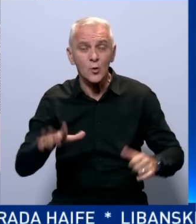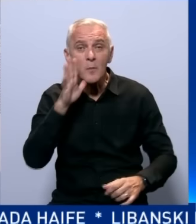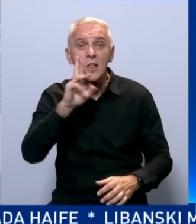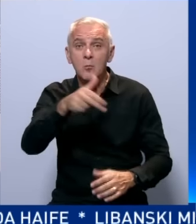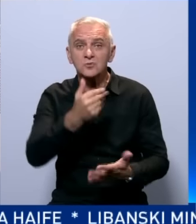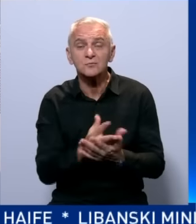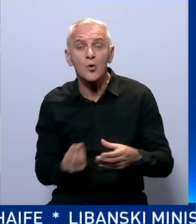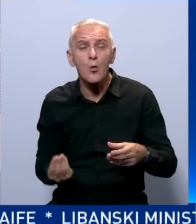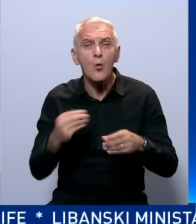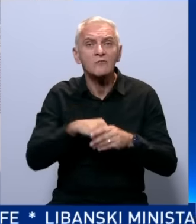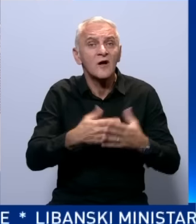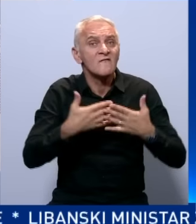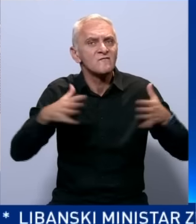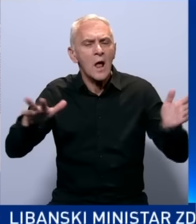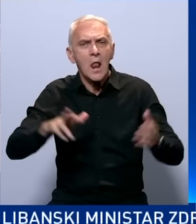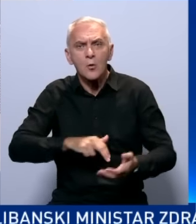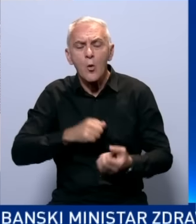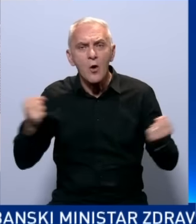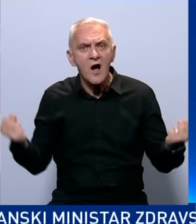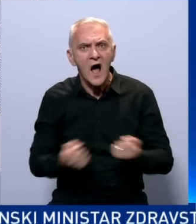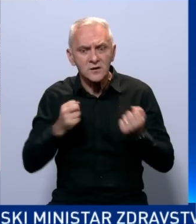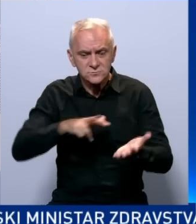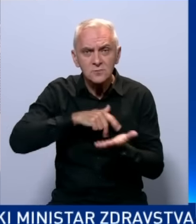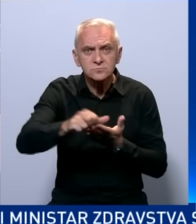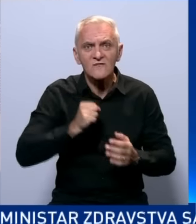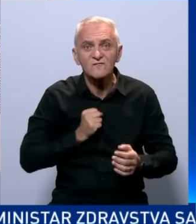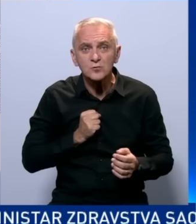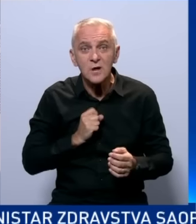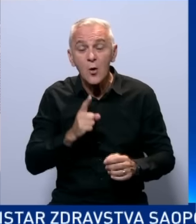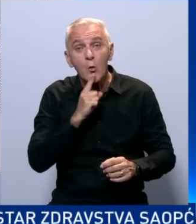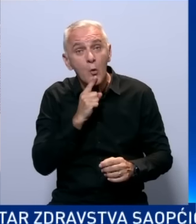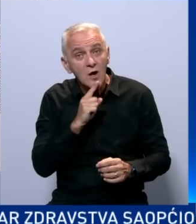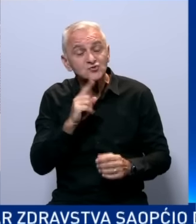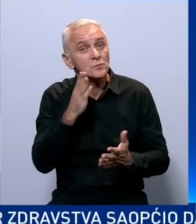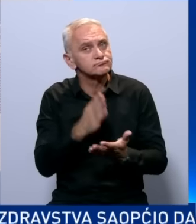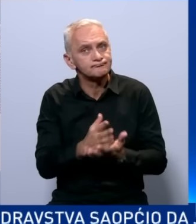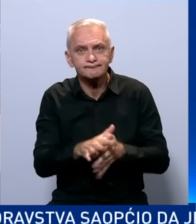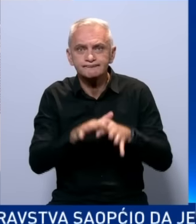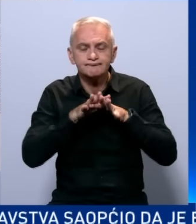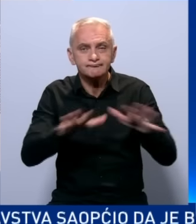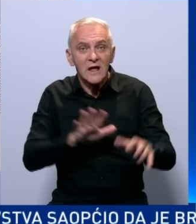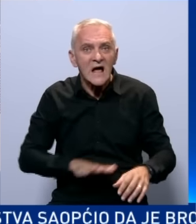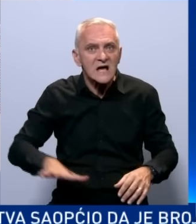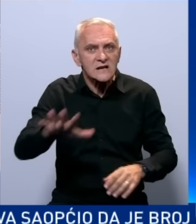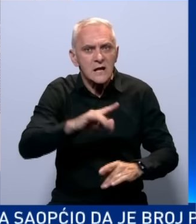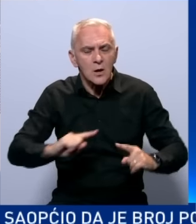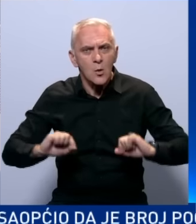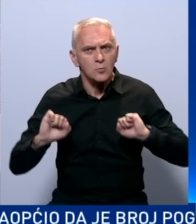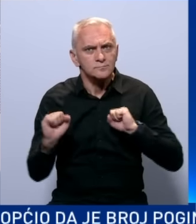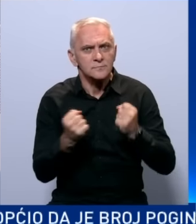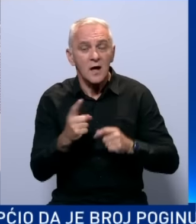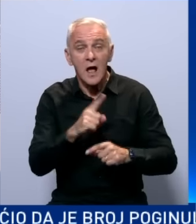biti uvod u veliku kopnenu vojnu operaciju koja će vjerovatno eskalirati regionalne napetosti sve dok Izrael ima